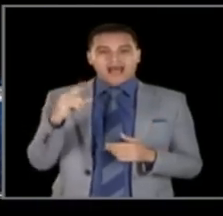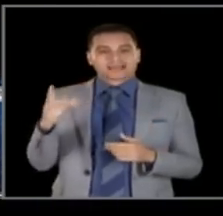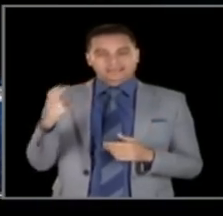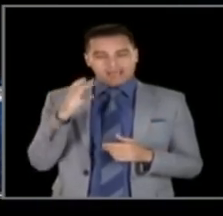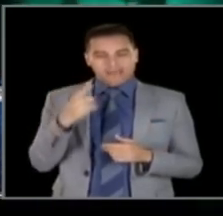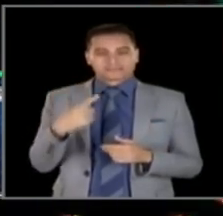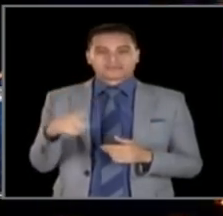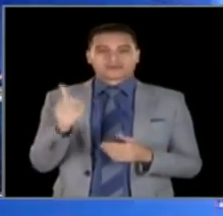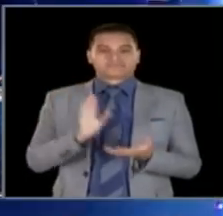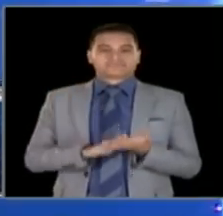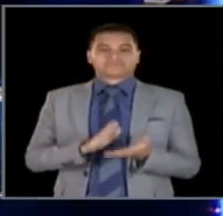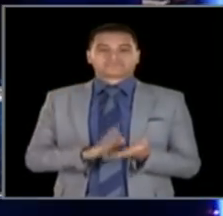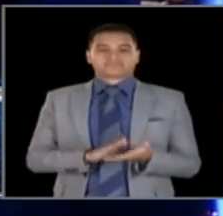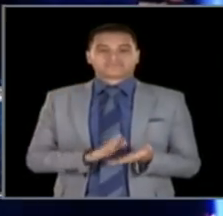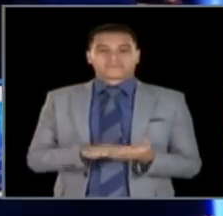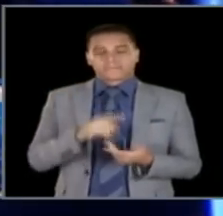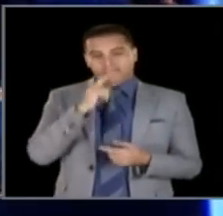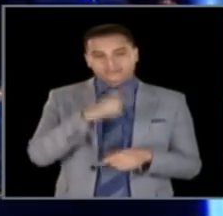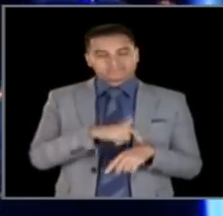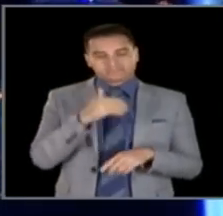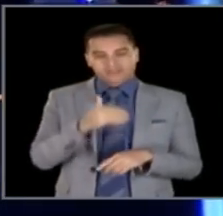اتأخرت يا ميرونا، اتأخرت.